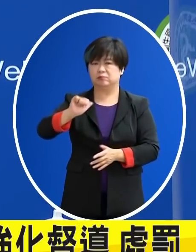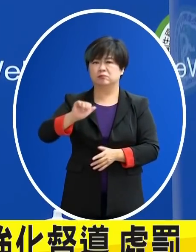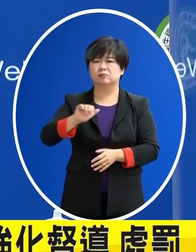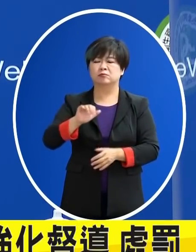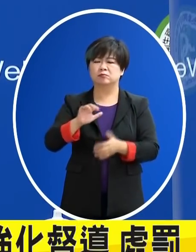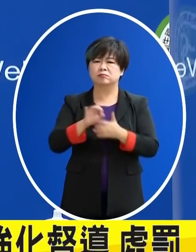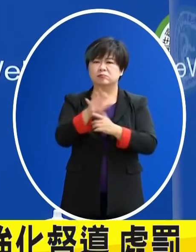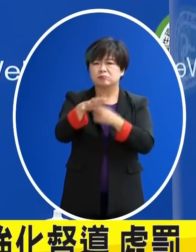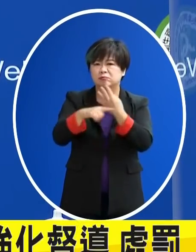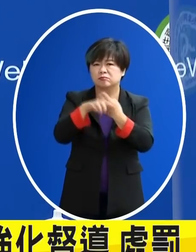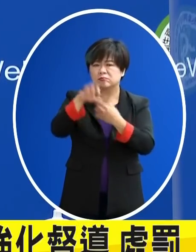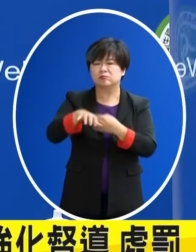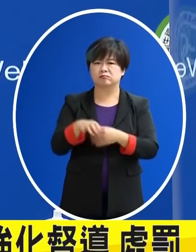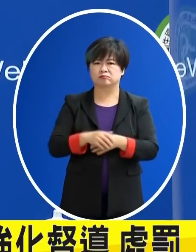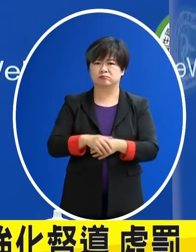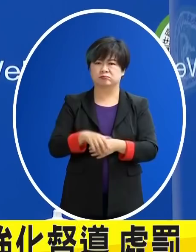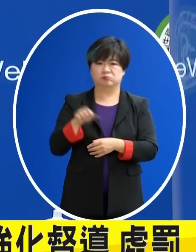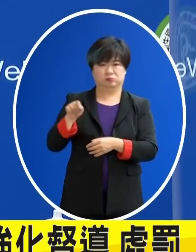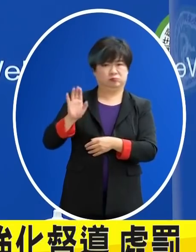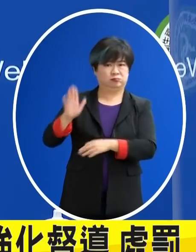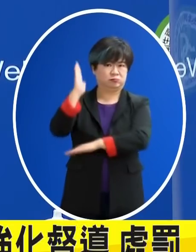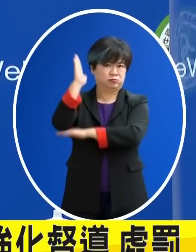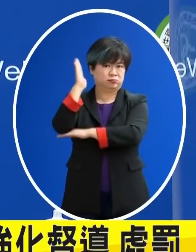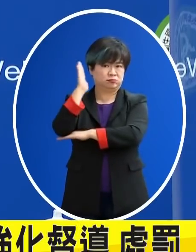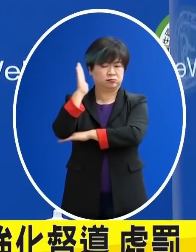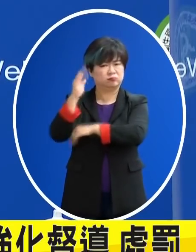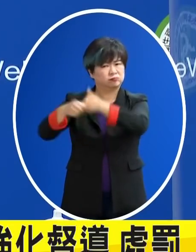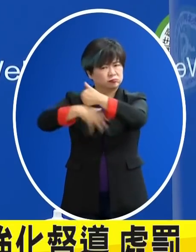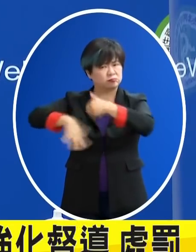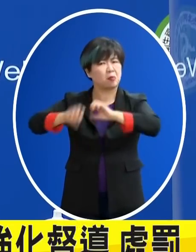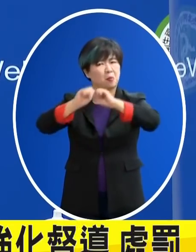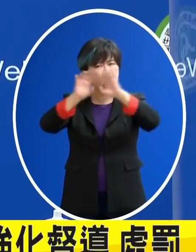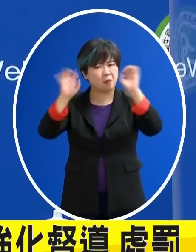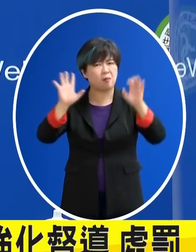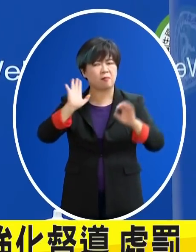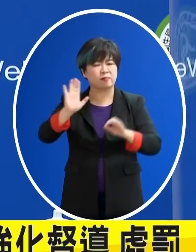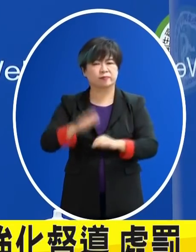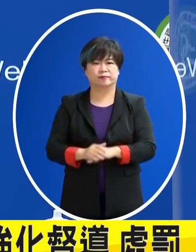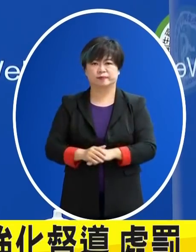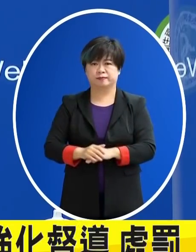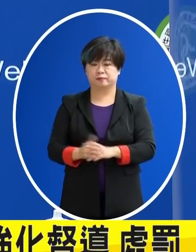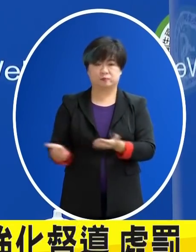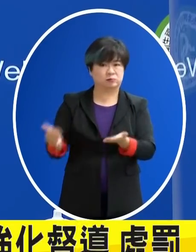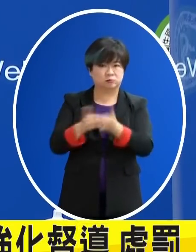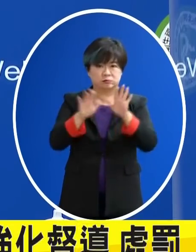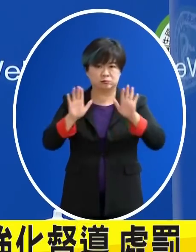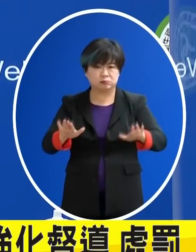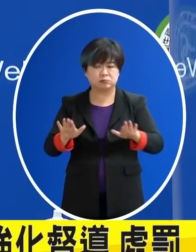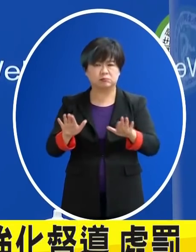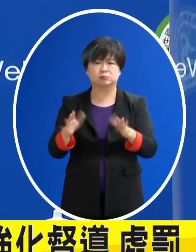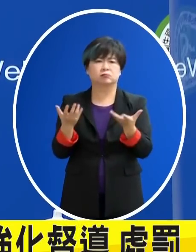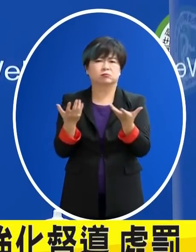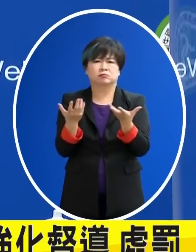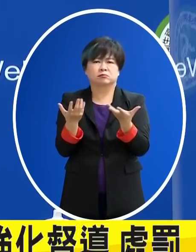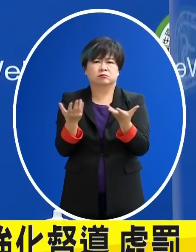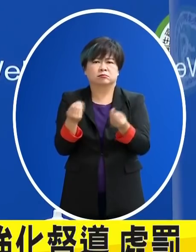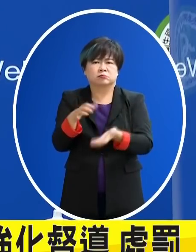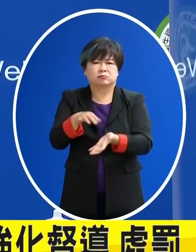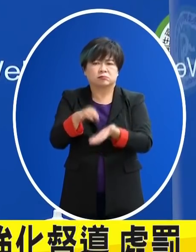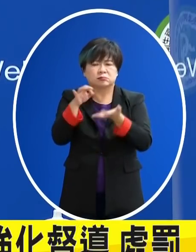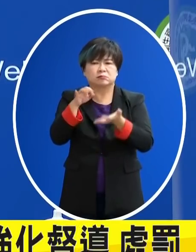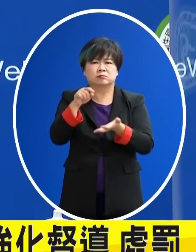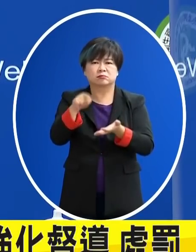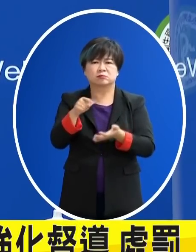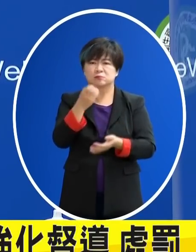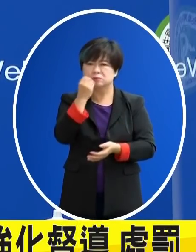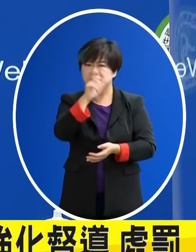部等国家主管单位皆发布相关的资讯说明，目前并没有啊这样的一个实例啊，